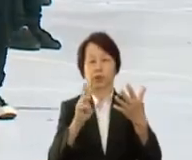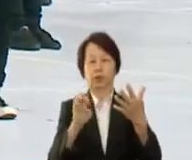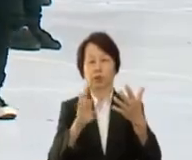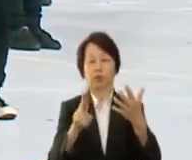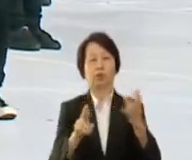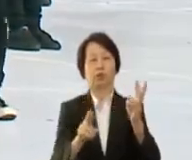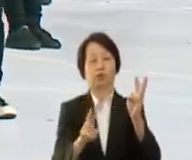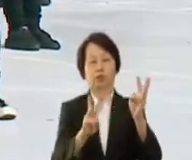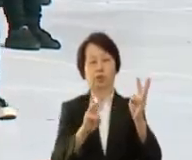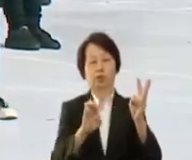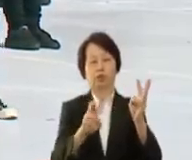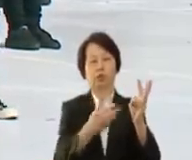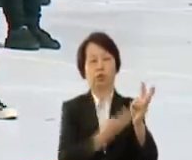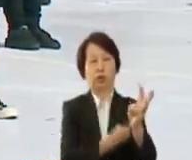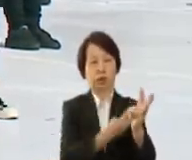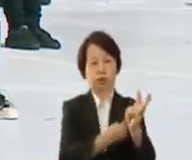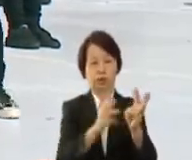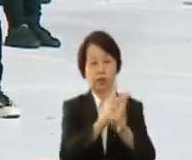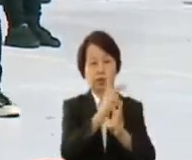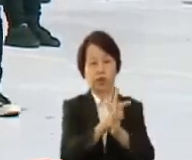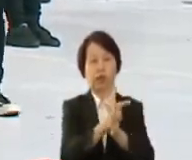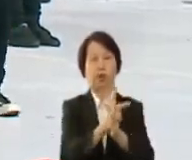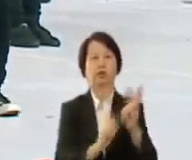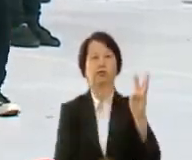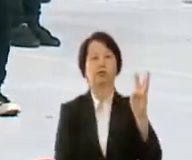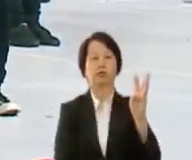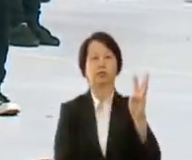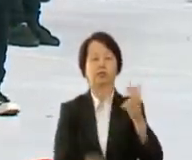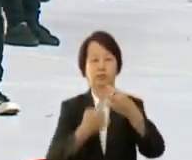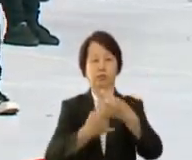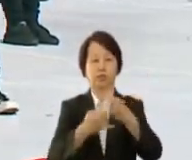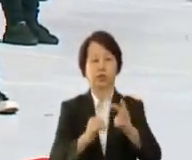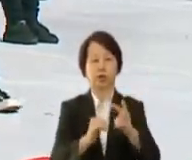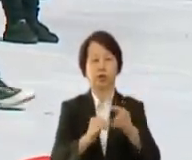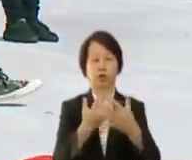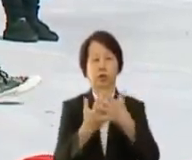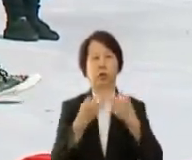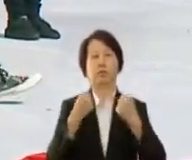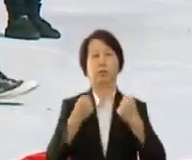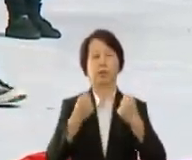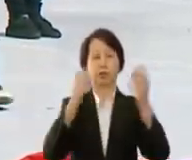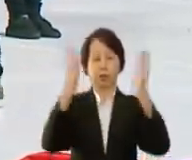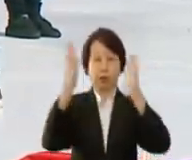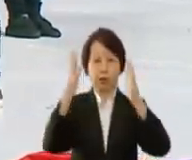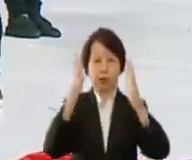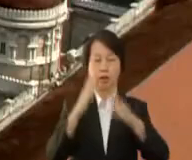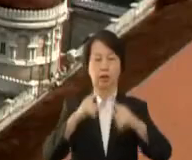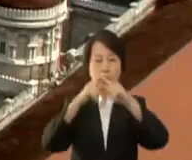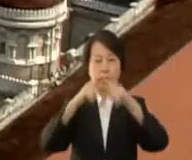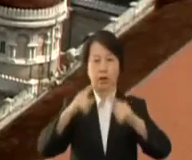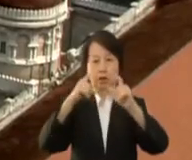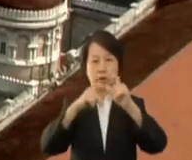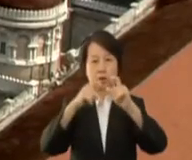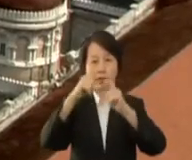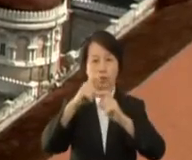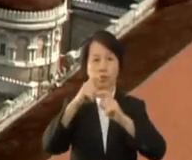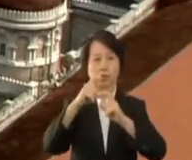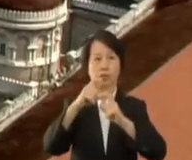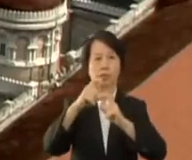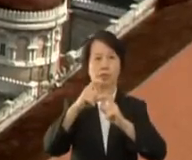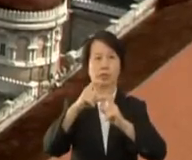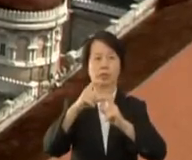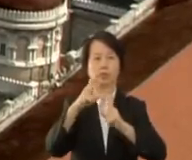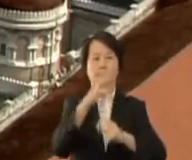dan Warisan Kebangsaan, Aswara, Jabatan Penjara Malaysia, Dewan Bandaraya Kuala